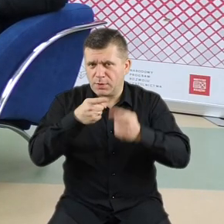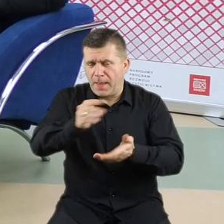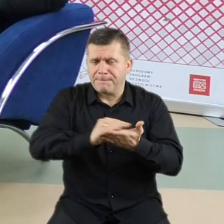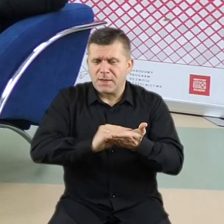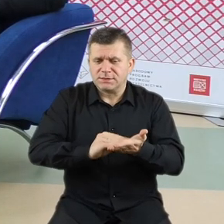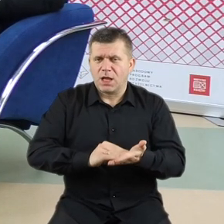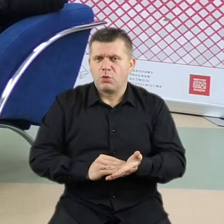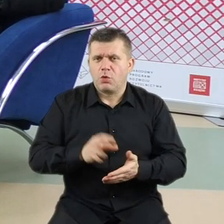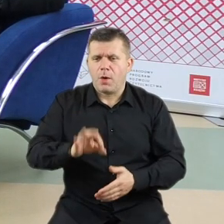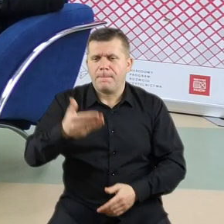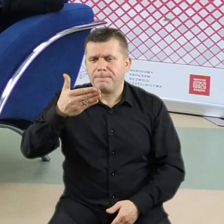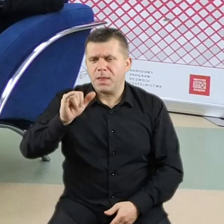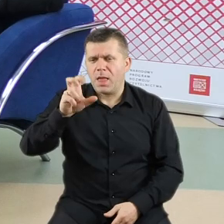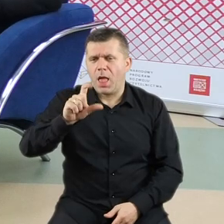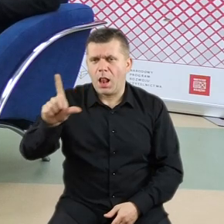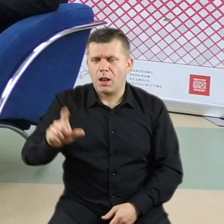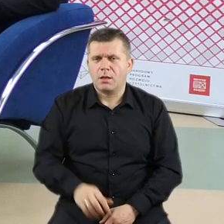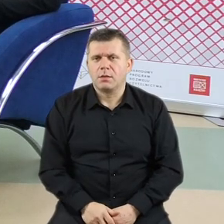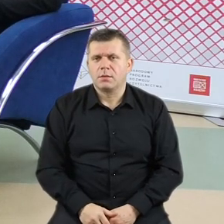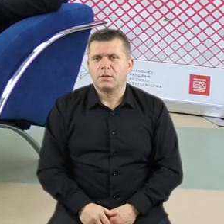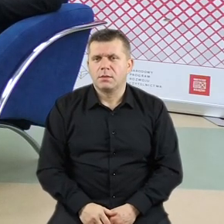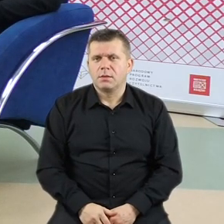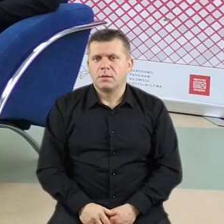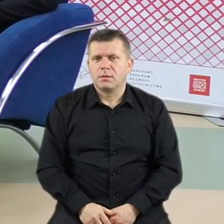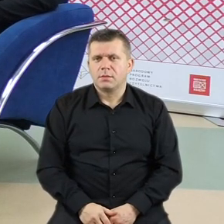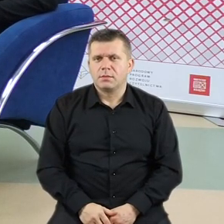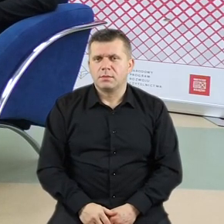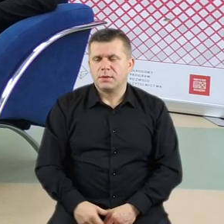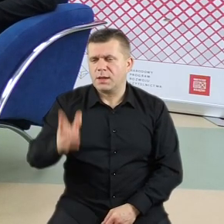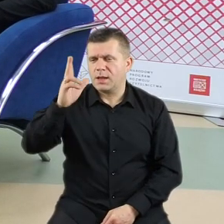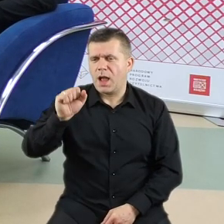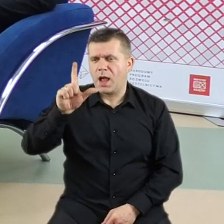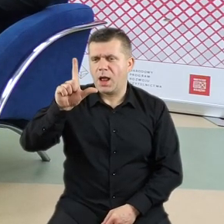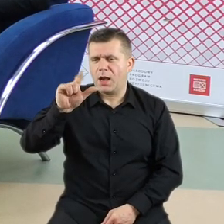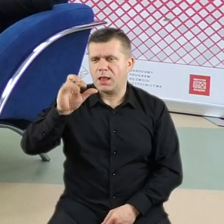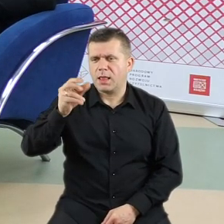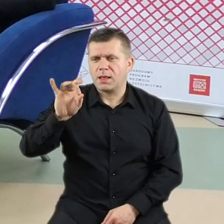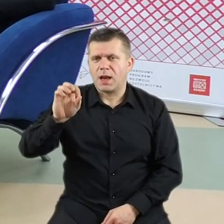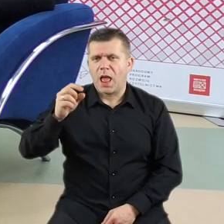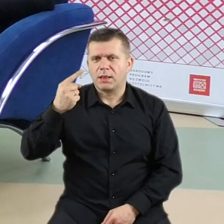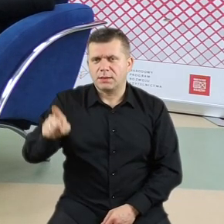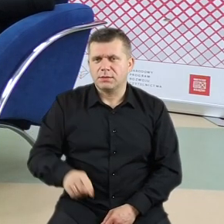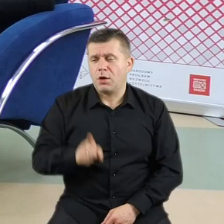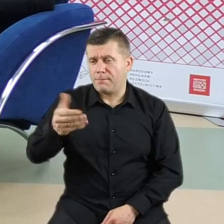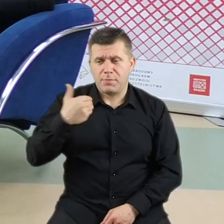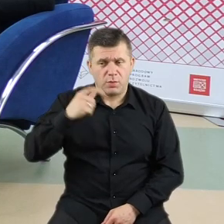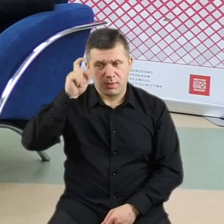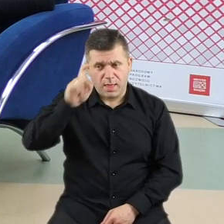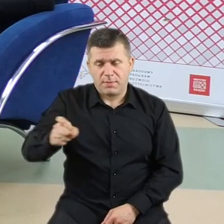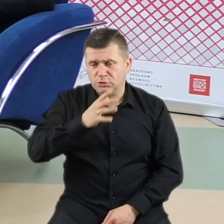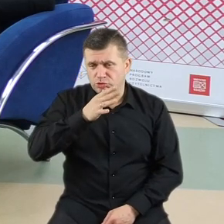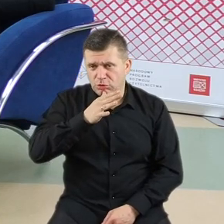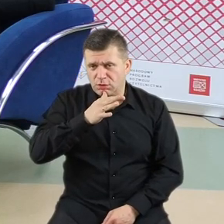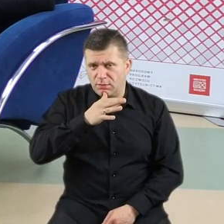o Michaelu z Königsberga, tak, z Kaliningradu, to on pomimo, że no, był niemieckim Żydem